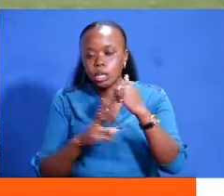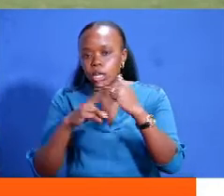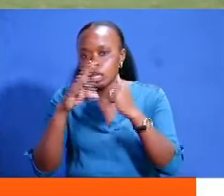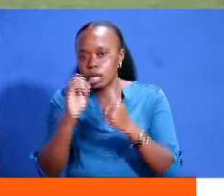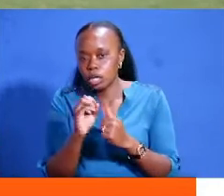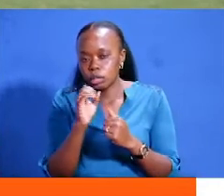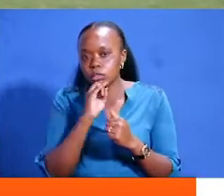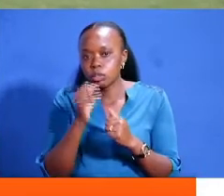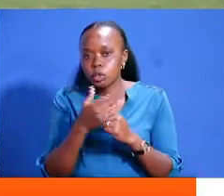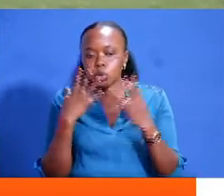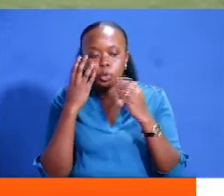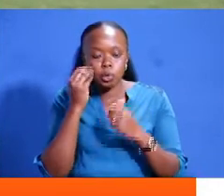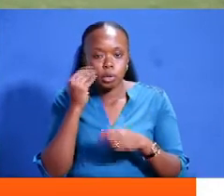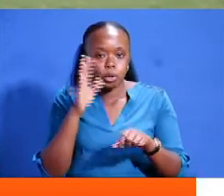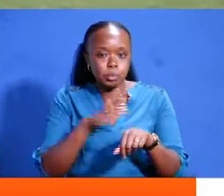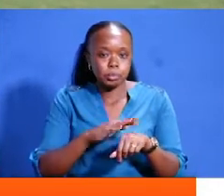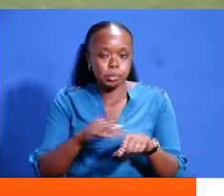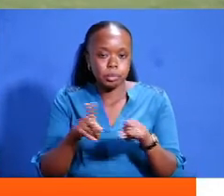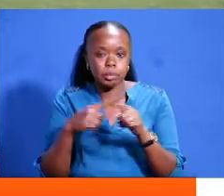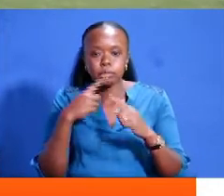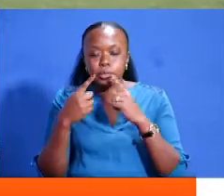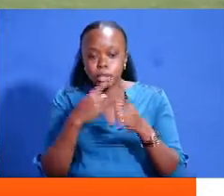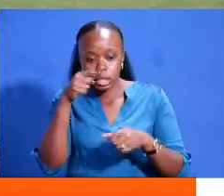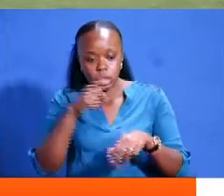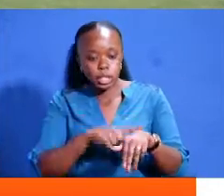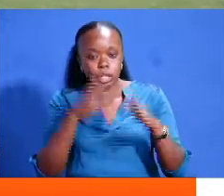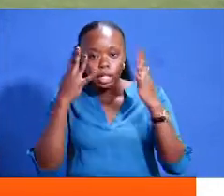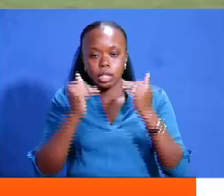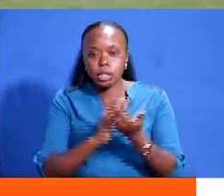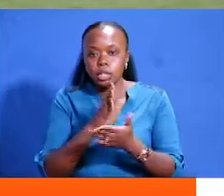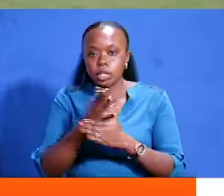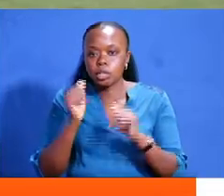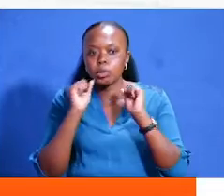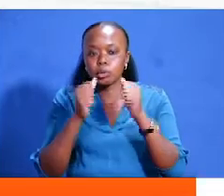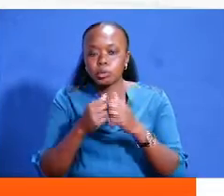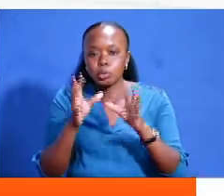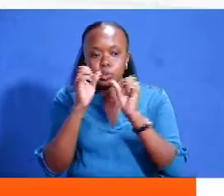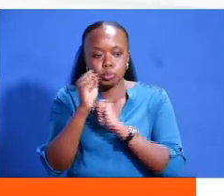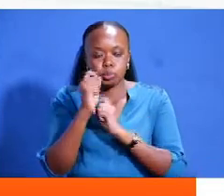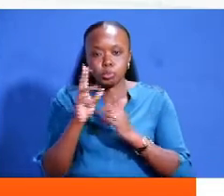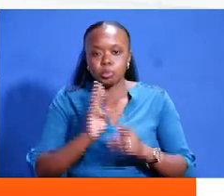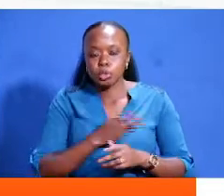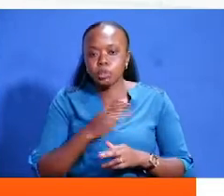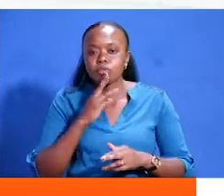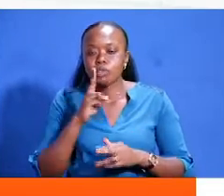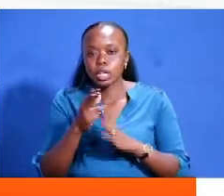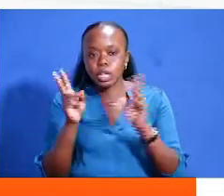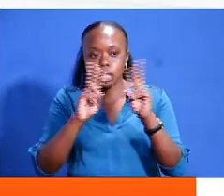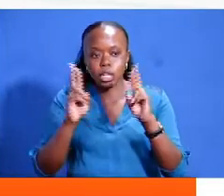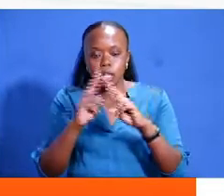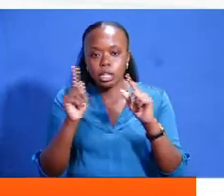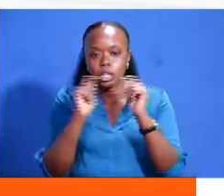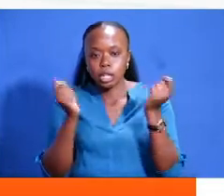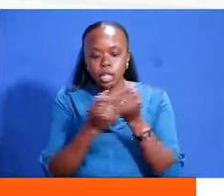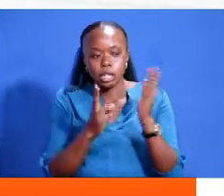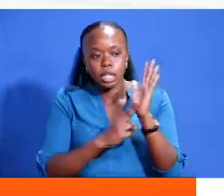under 20. Ni experience poa na this time tuko sure tutashinda. We are ready, I'm